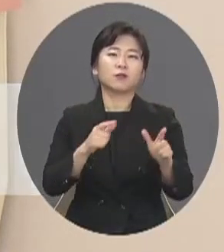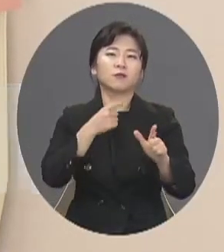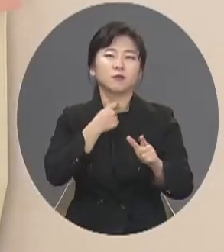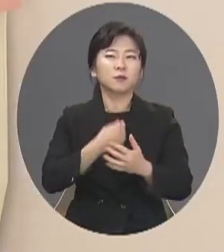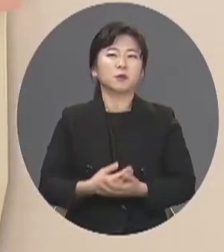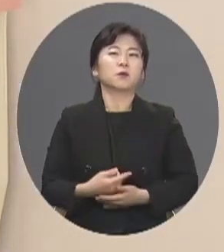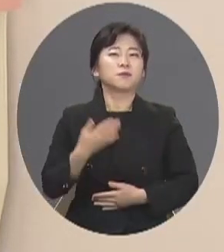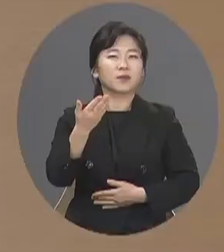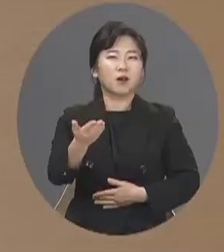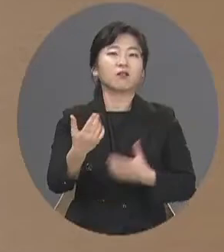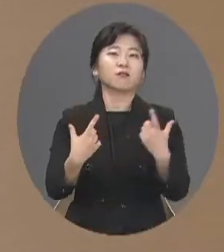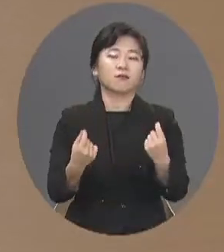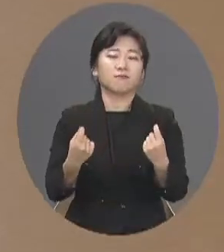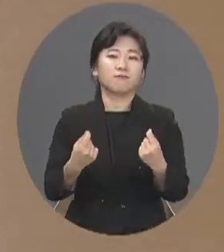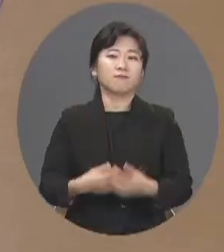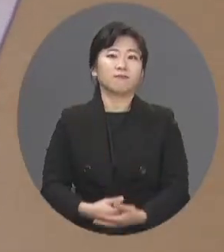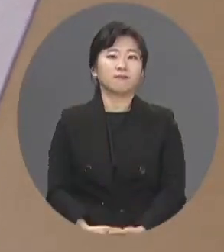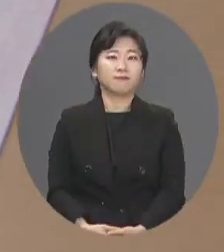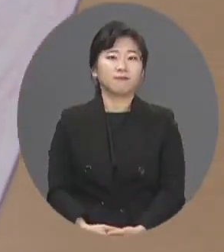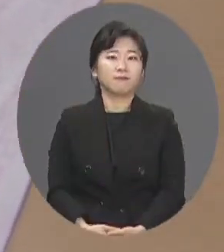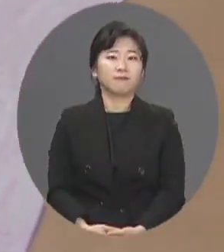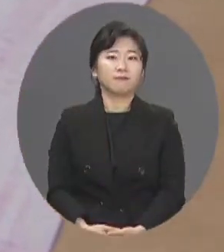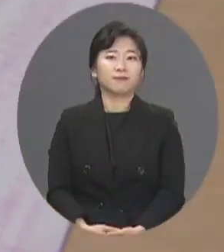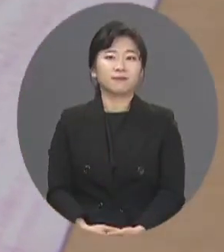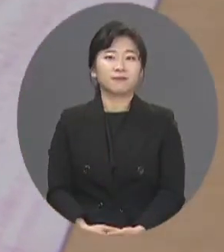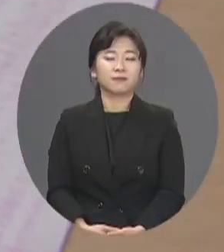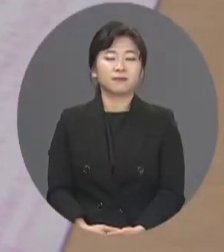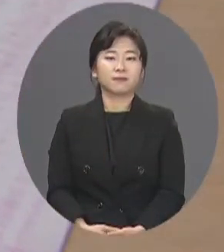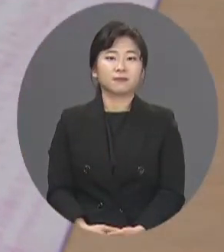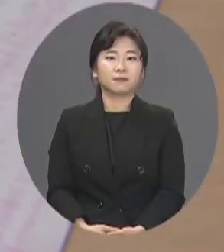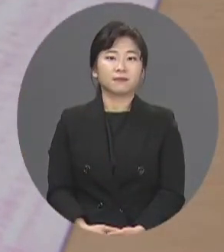공짜 mbc 뉴스 서 차 옵니다